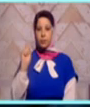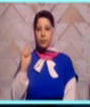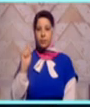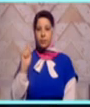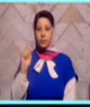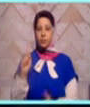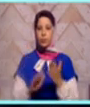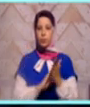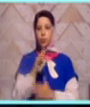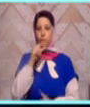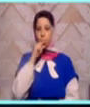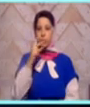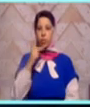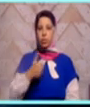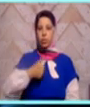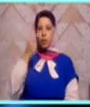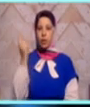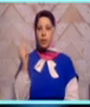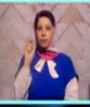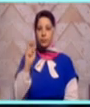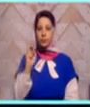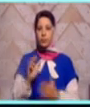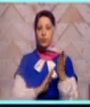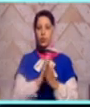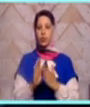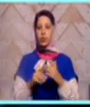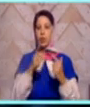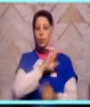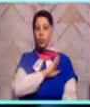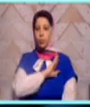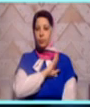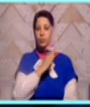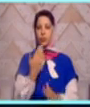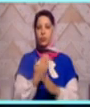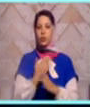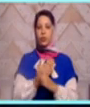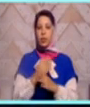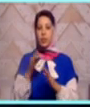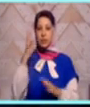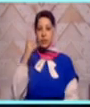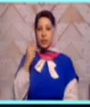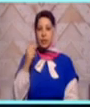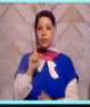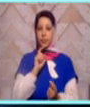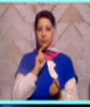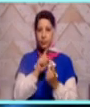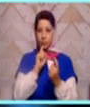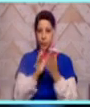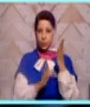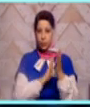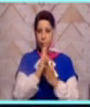من الدكتور طارق الرفاعي مدير منظومة الشكاوي الحكومية بأعداد طبعا هذه الشكاوي اللي تم في